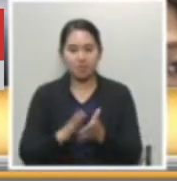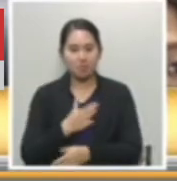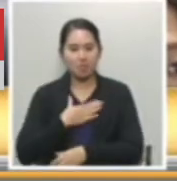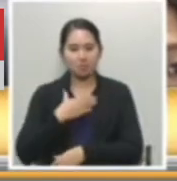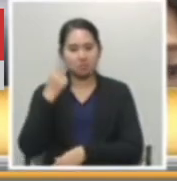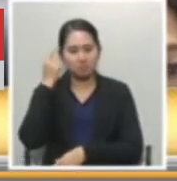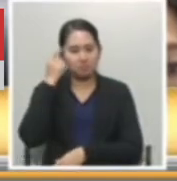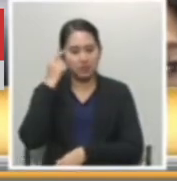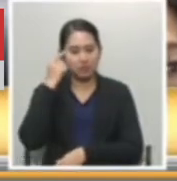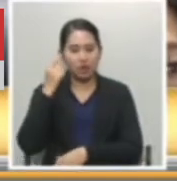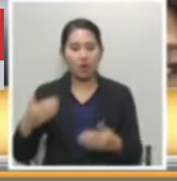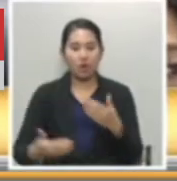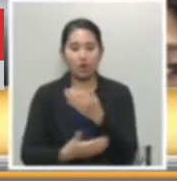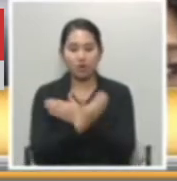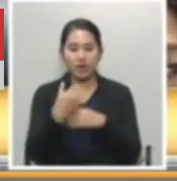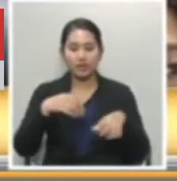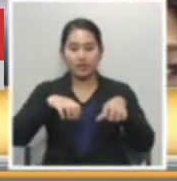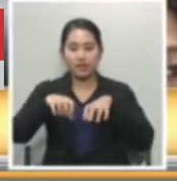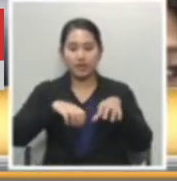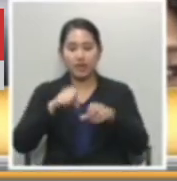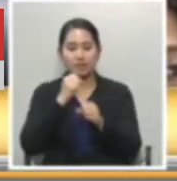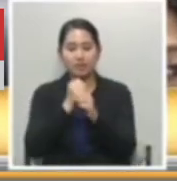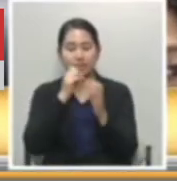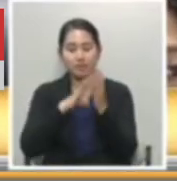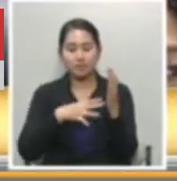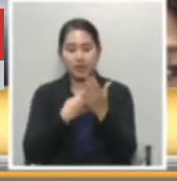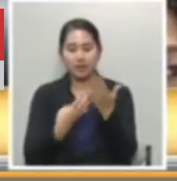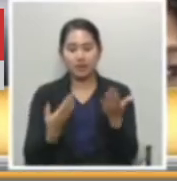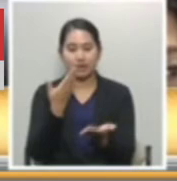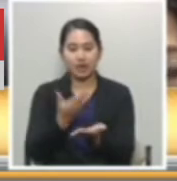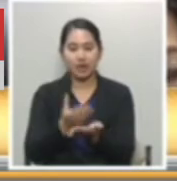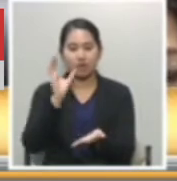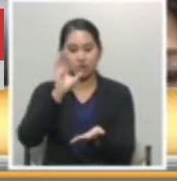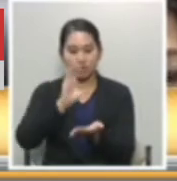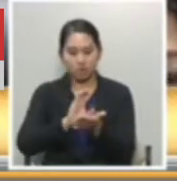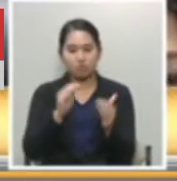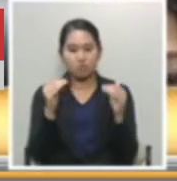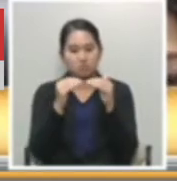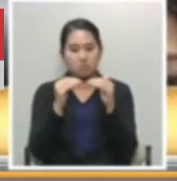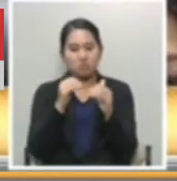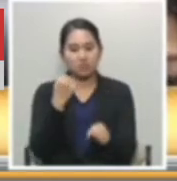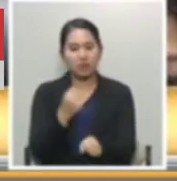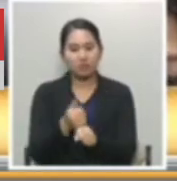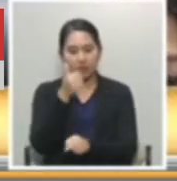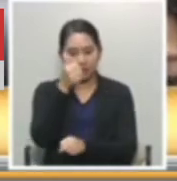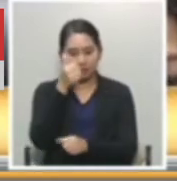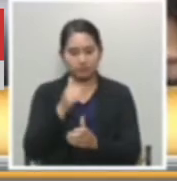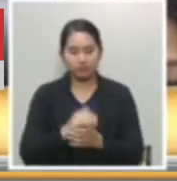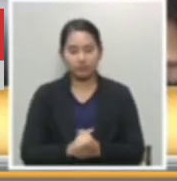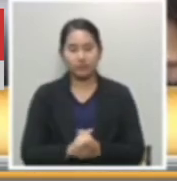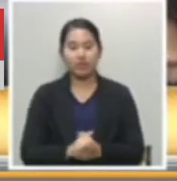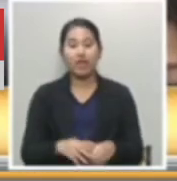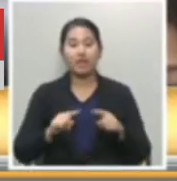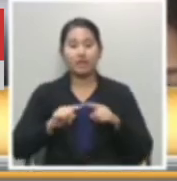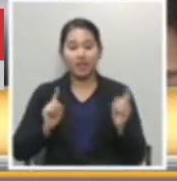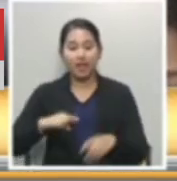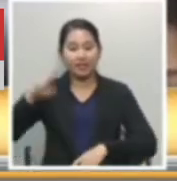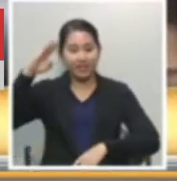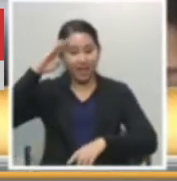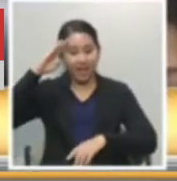าสที่เราจะได้ทำงบประมาณให้เกิดงบประมาณสมดุลเป็นไปได้อย่างแน่นอนแต่พอยึดอำนา